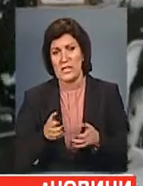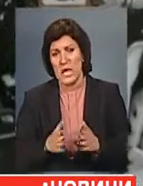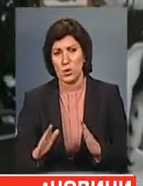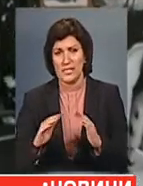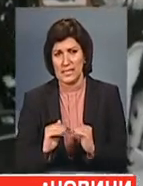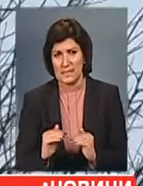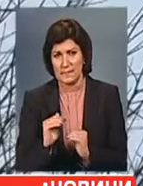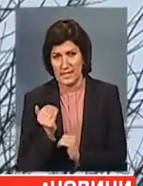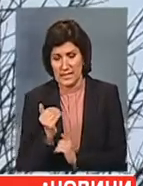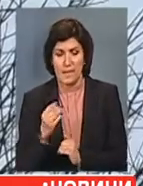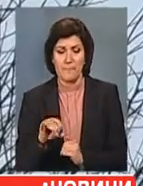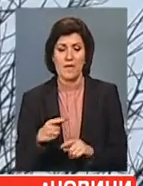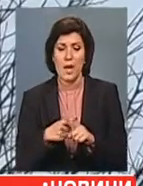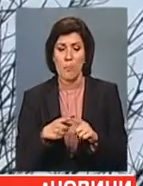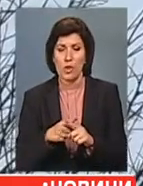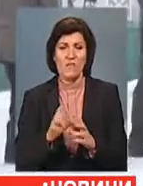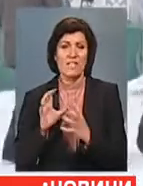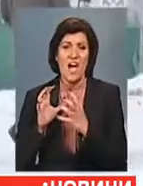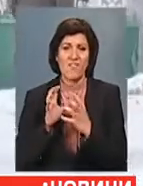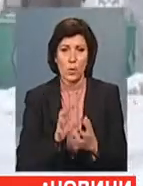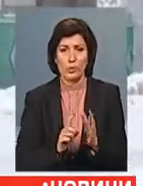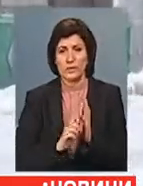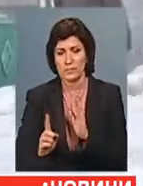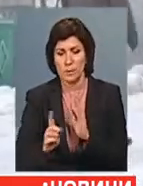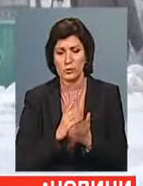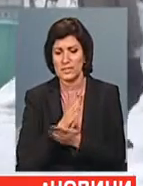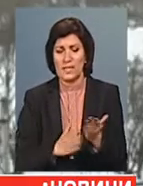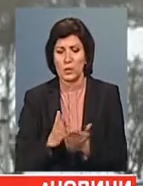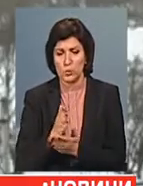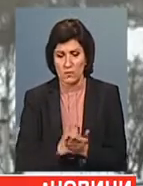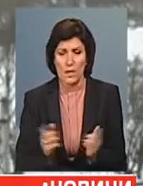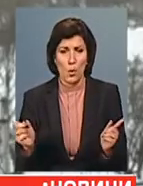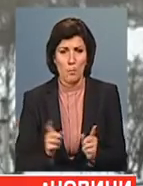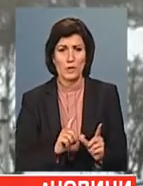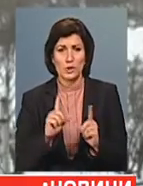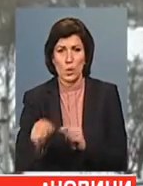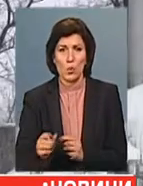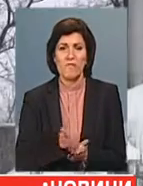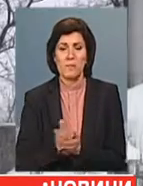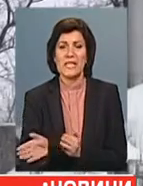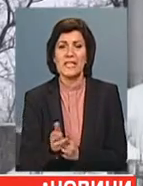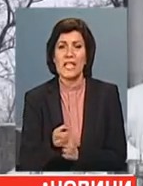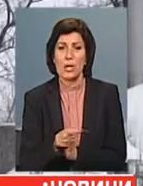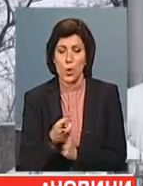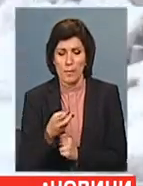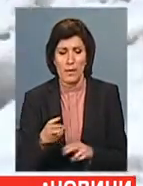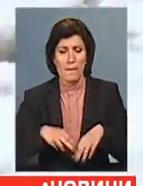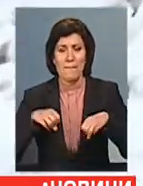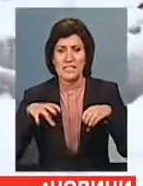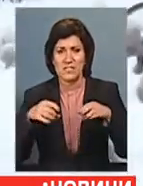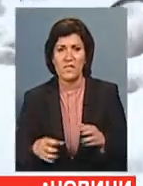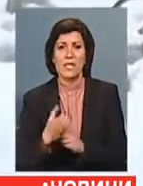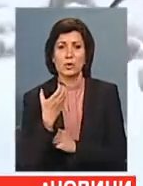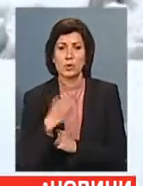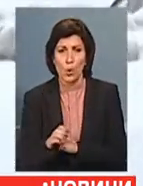дітей. Половину автобусних рейсів внутрішнього сполучення скасували. Обмежений рух у бік Тернополя. Без світла в області досі майже